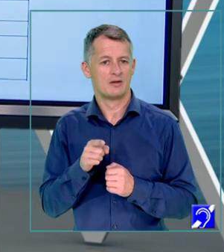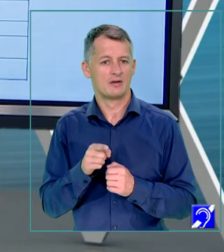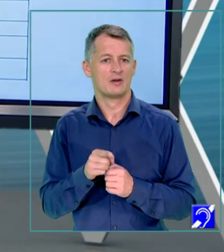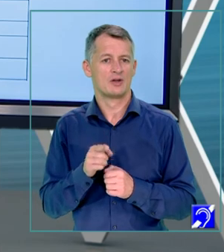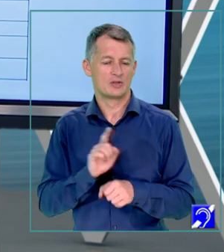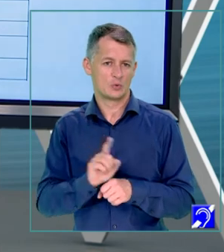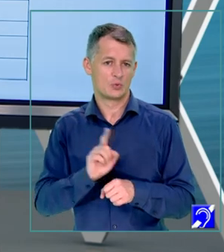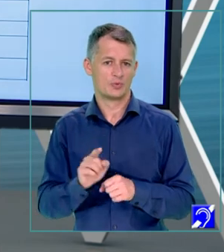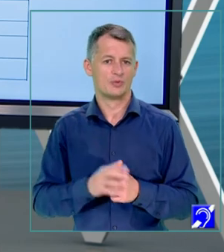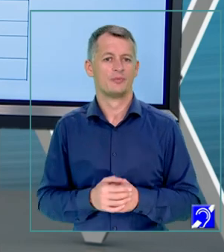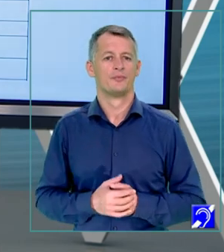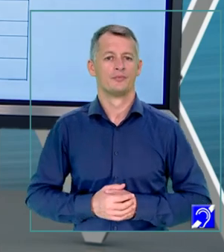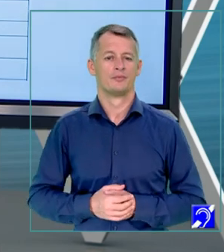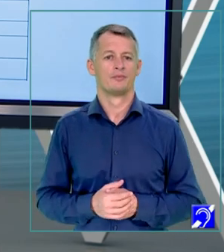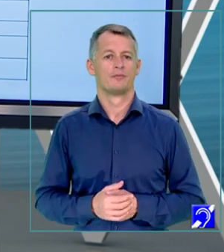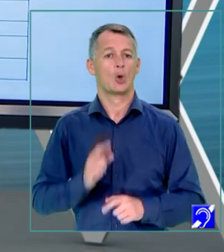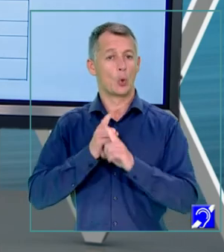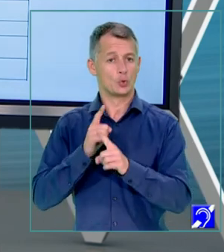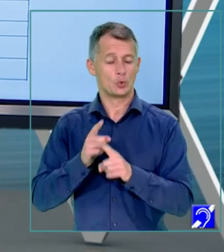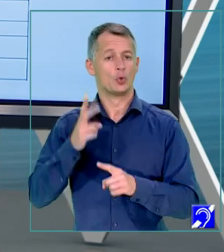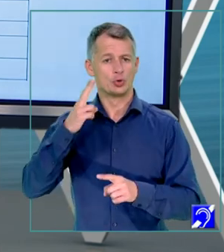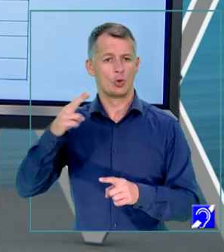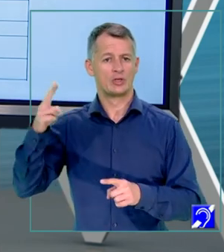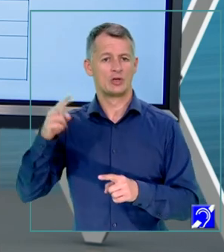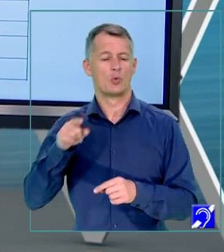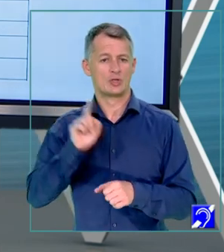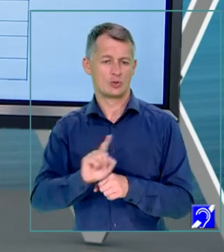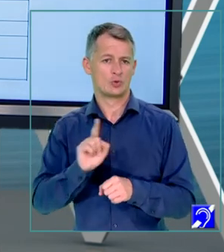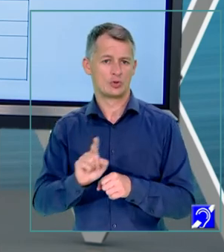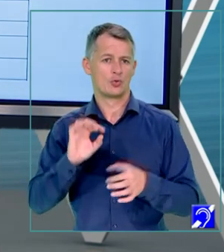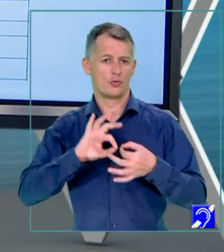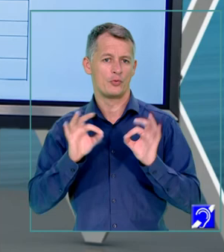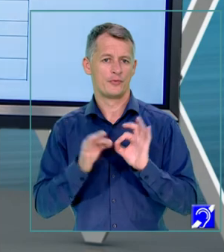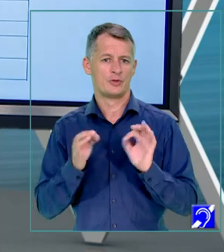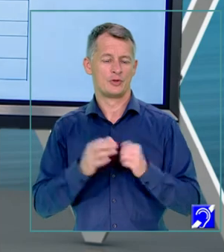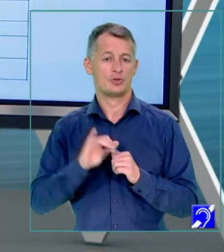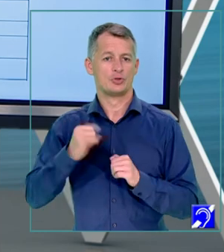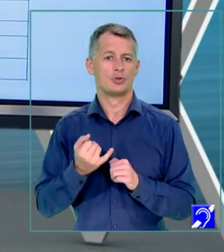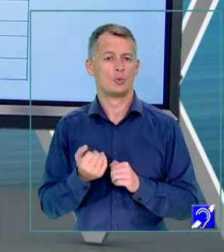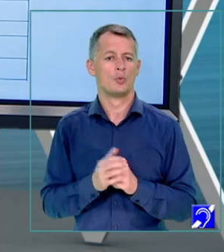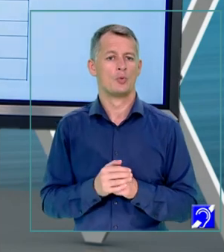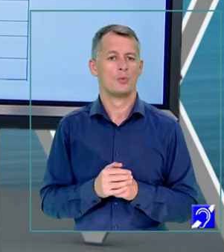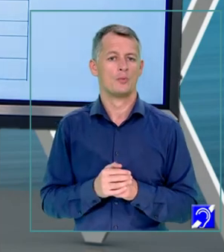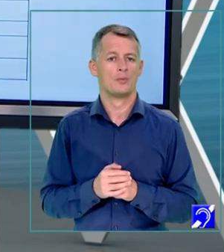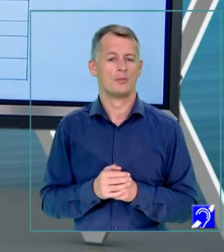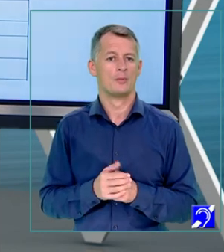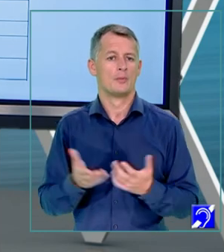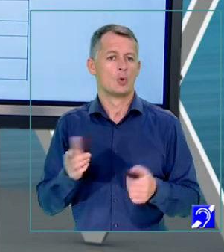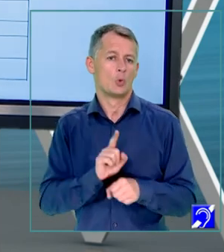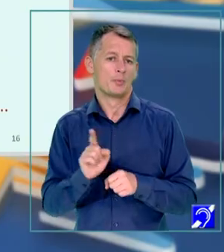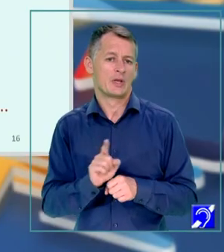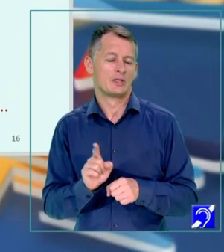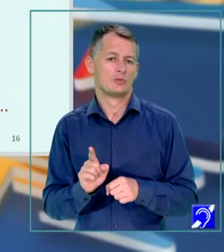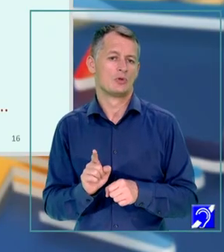vor continua cu aprofundarea acestor noțiuni de interne definită și cu proprietățile pe care le are